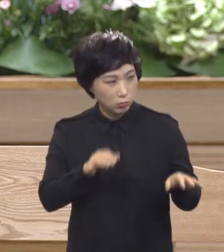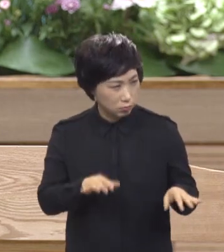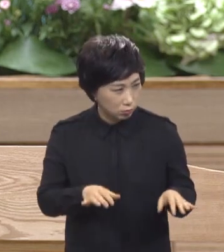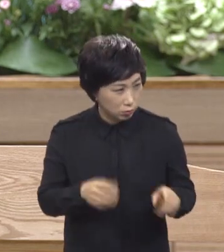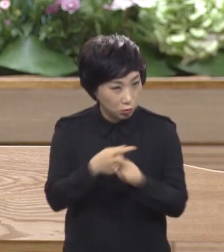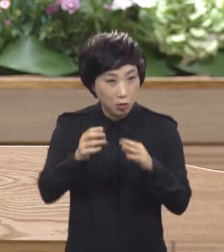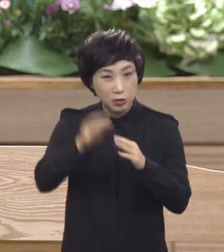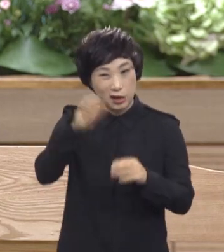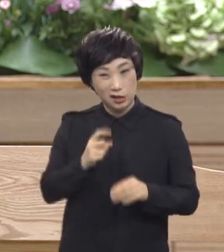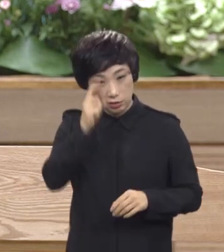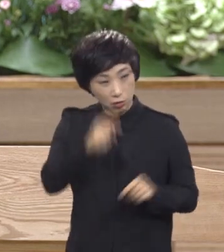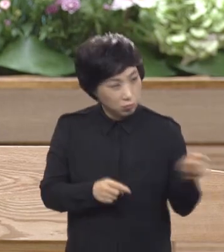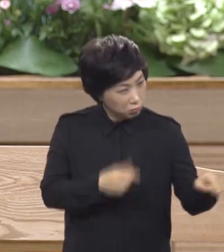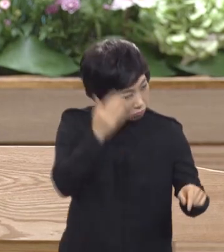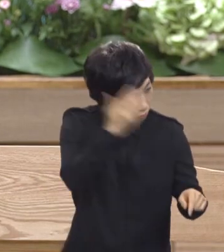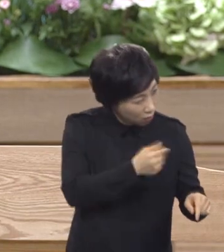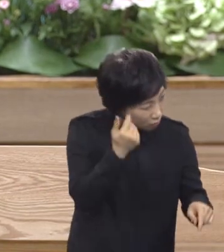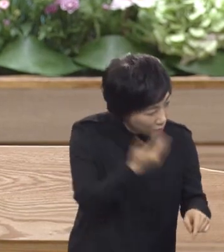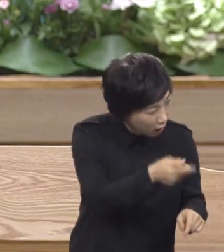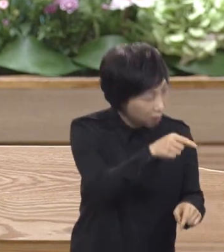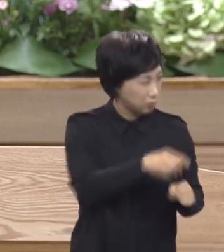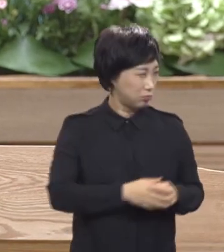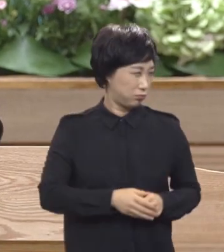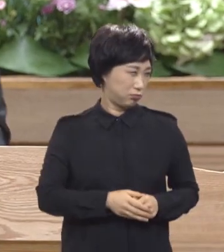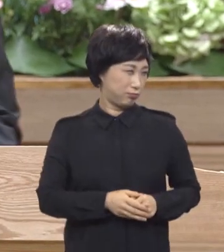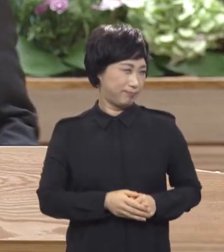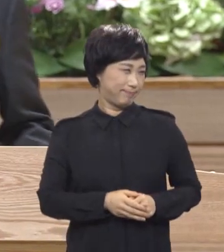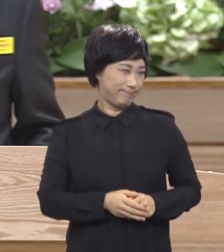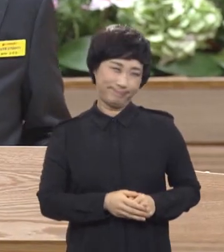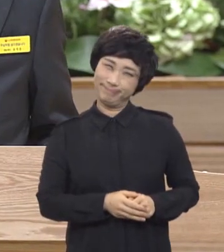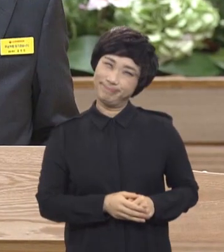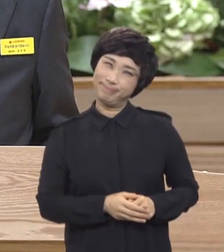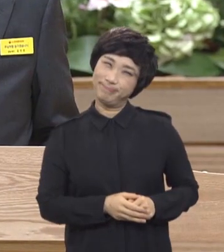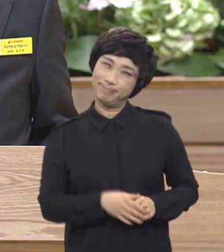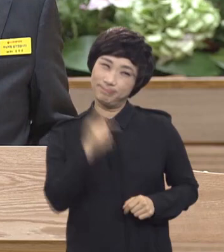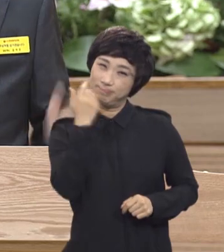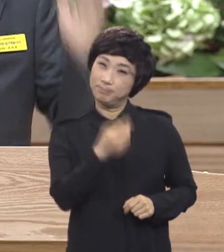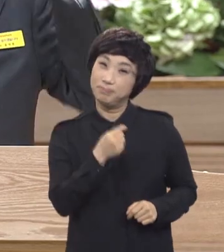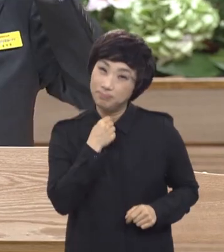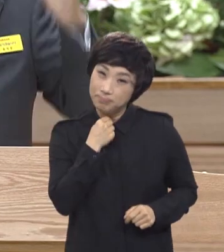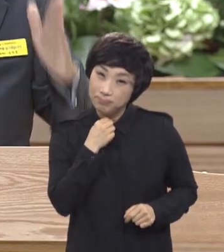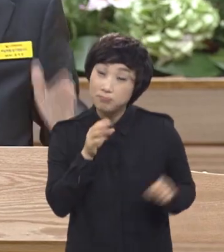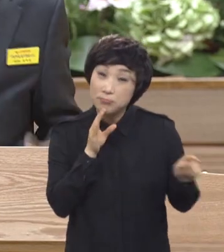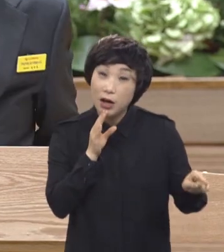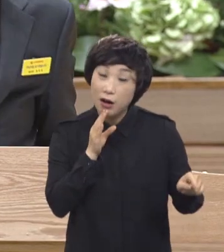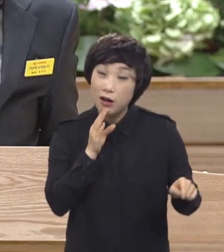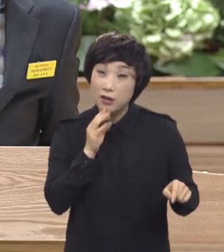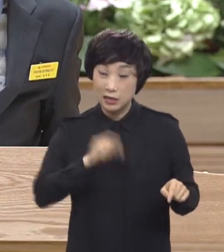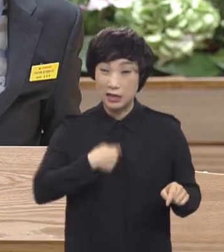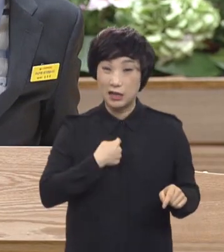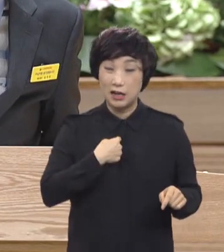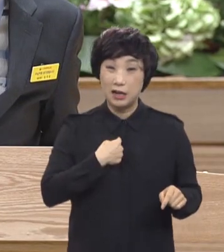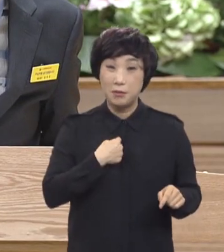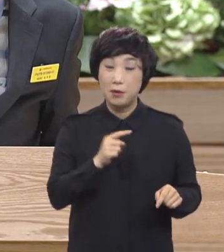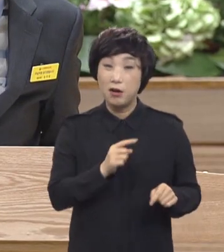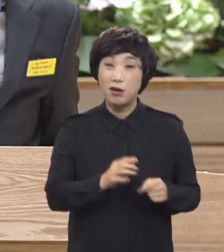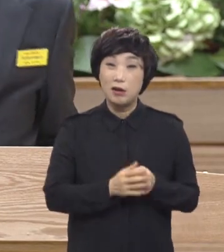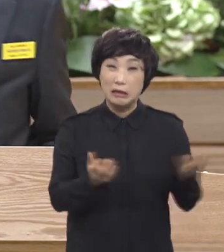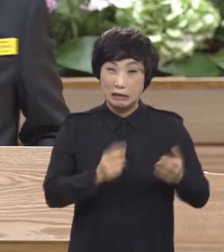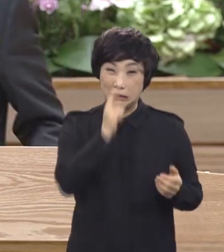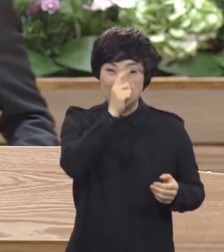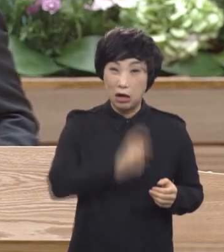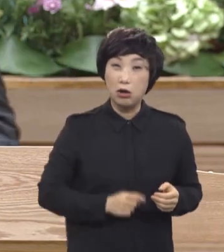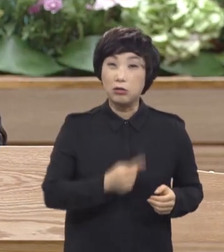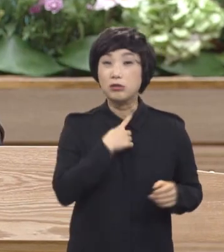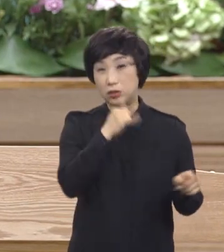교회가 들어오면 저는 깨끗하냐 저는 깨끗이오 지가 더러운 짓을 했다 이말해 더러운 짓을